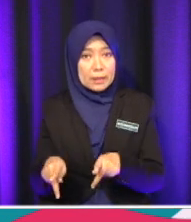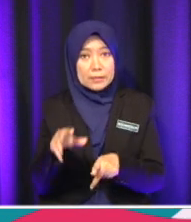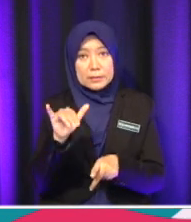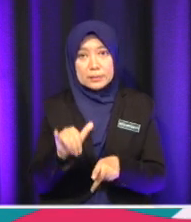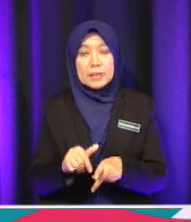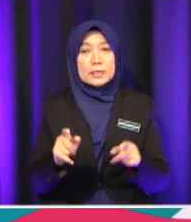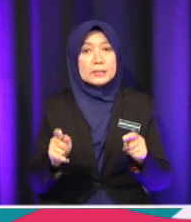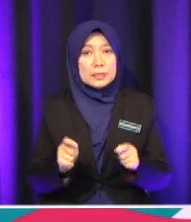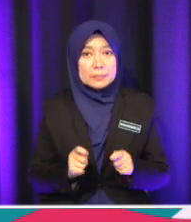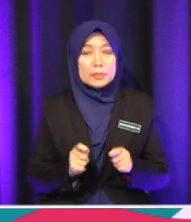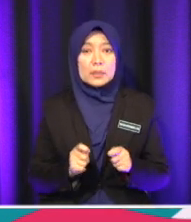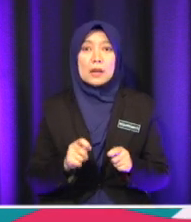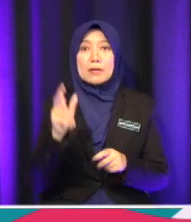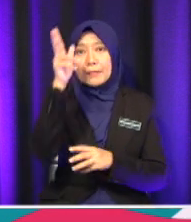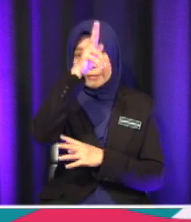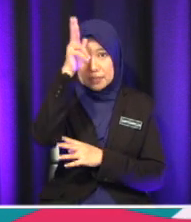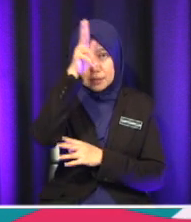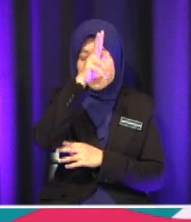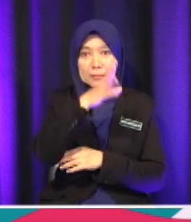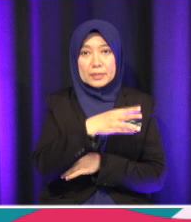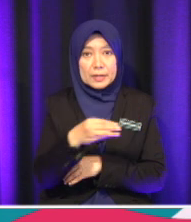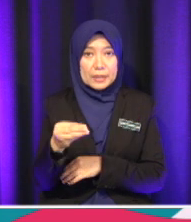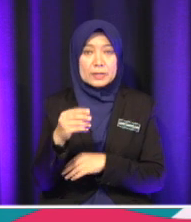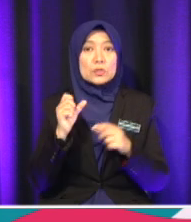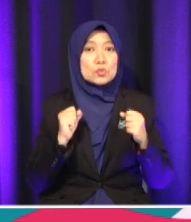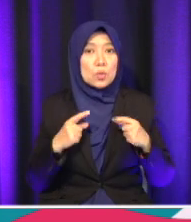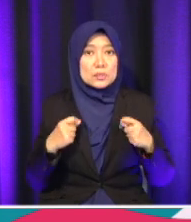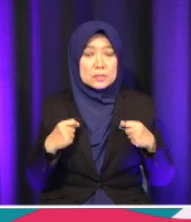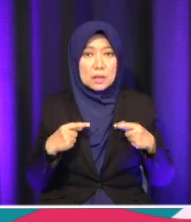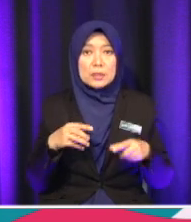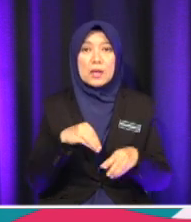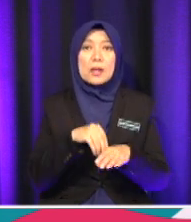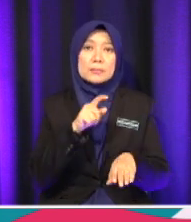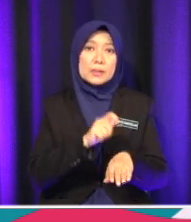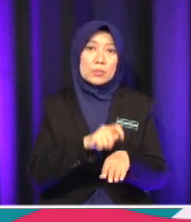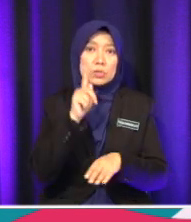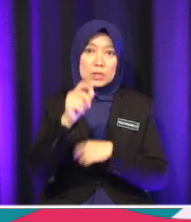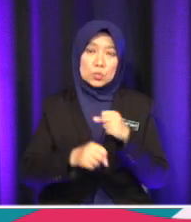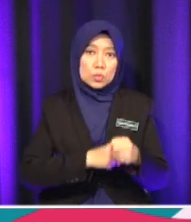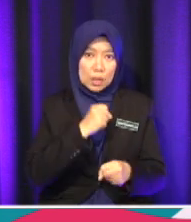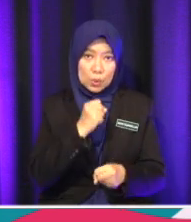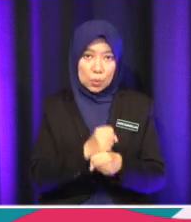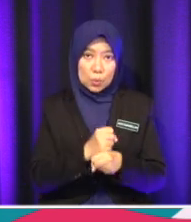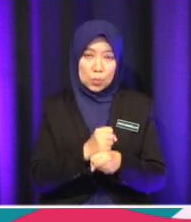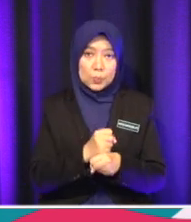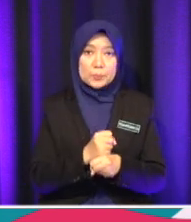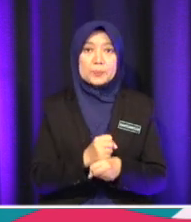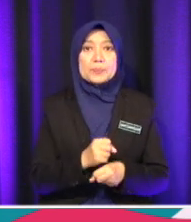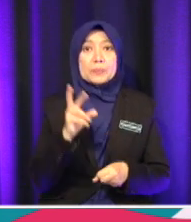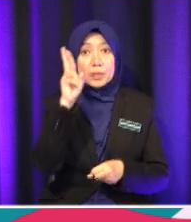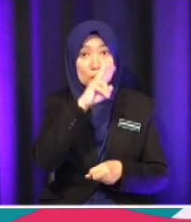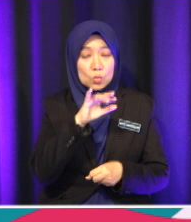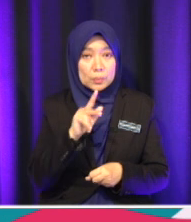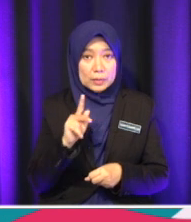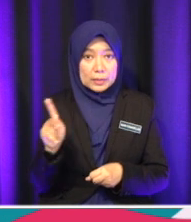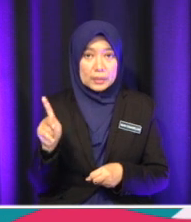diterima oleh pihak kerajaan dan pihak swasta dalam tempo setahun dan Ia merupakan pendapatan